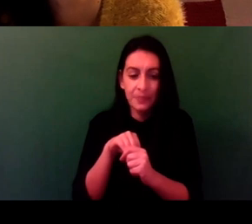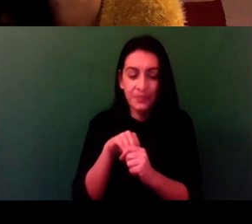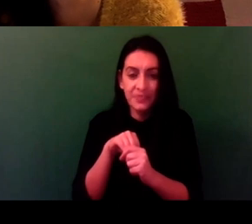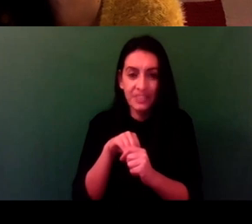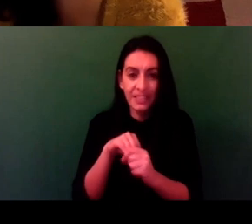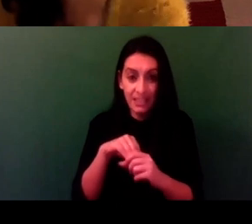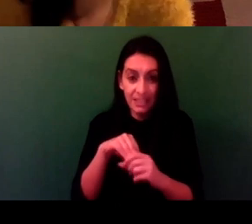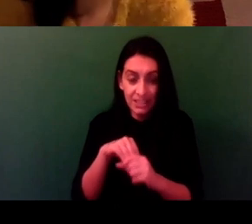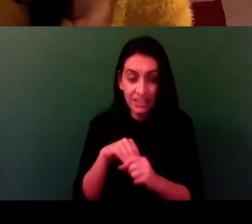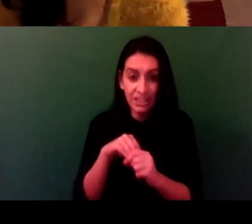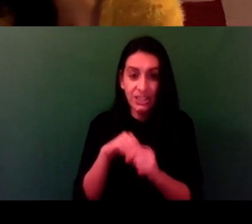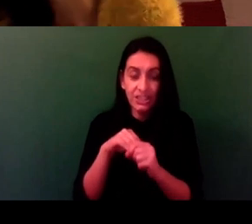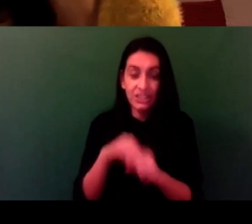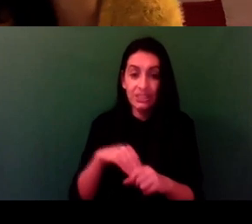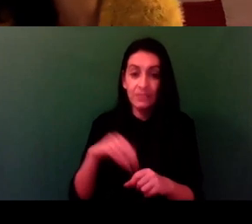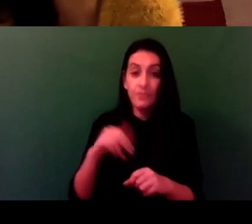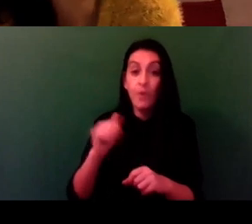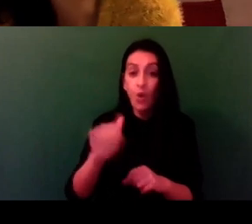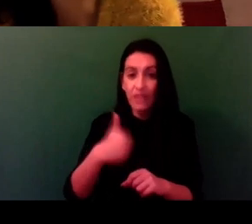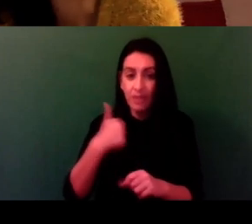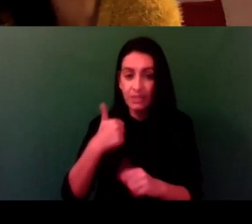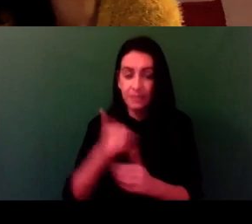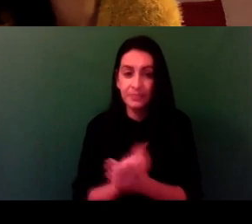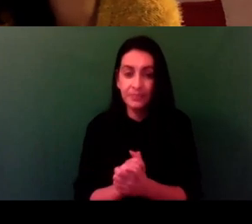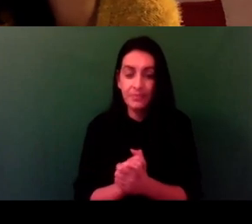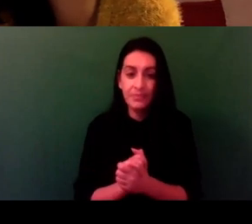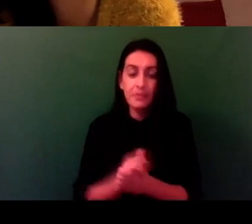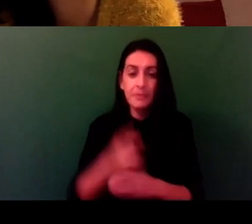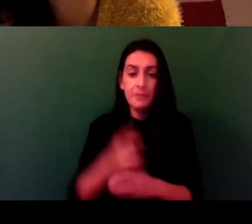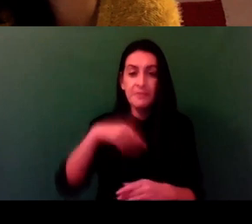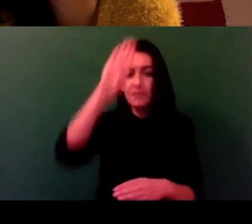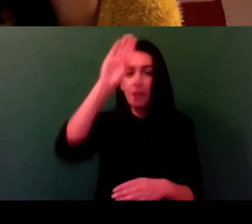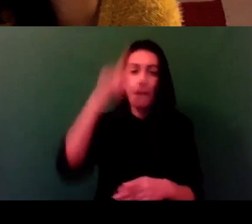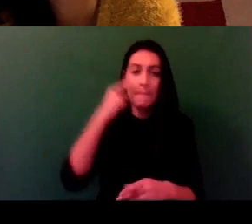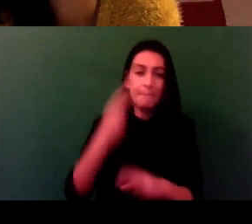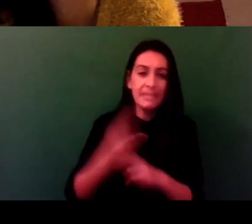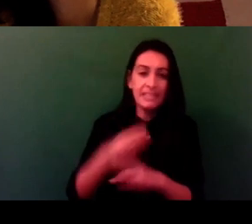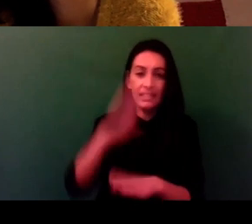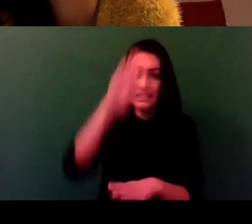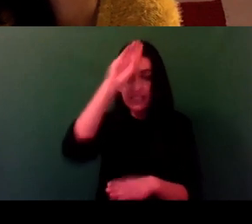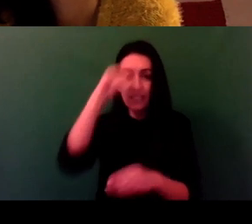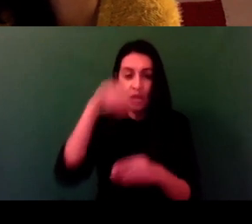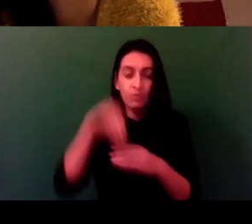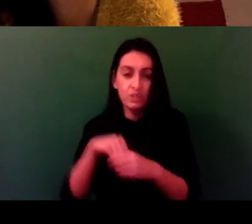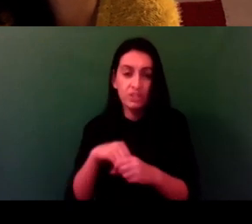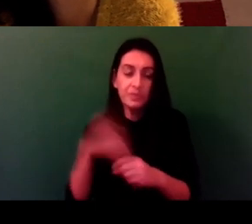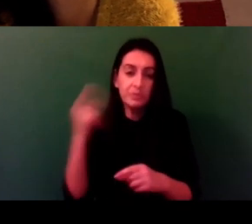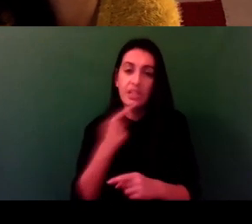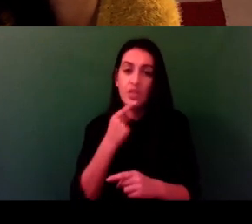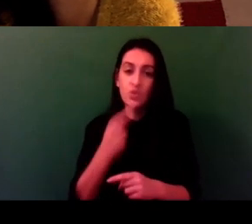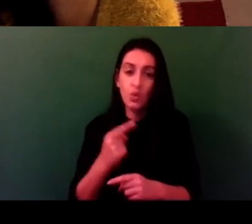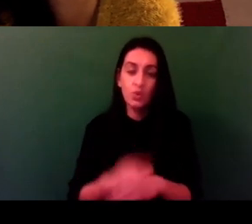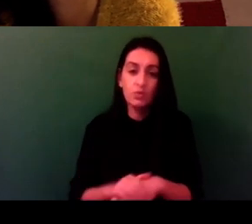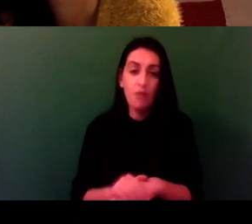yüzden önemli. Kalkıp da ben şimdi bu kent hakkında bir şeyler söylüyorum ama o kentin bütün kahvehanelerinde siyaset